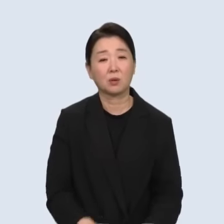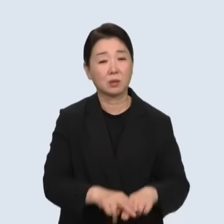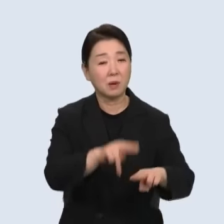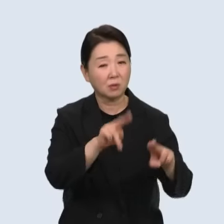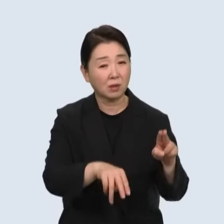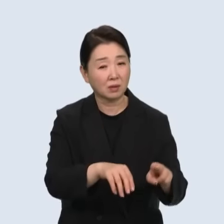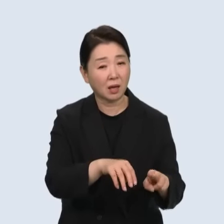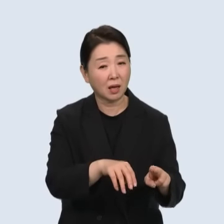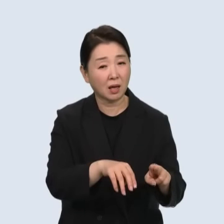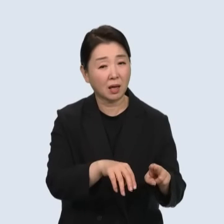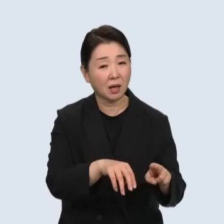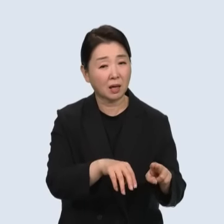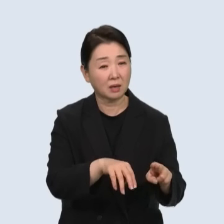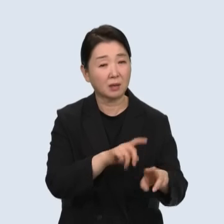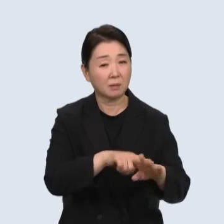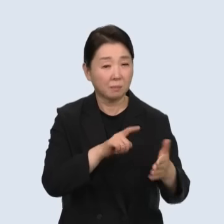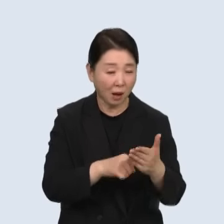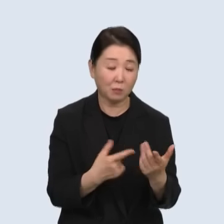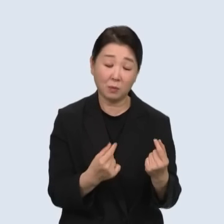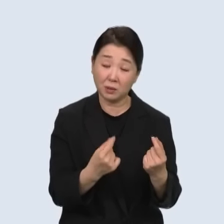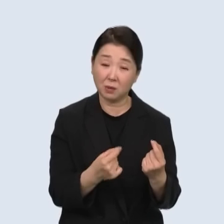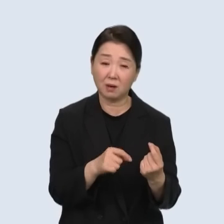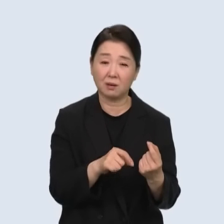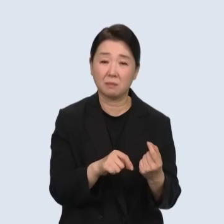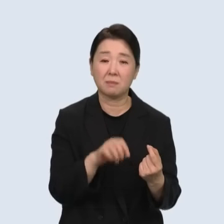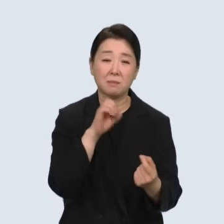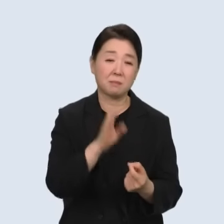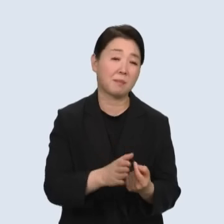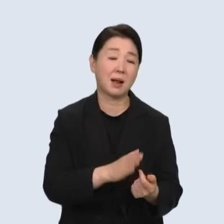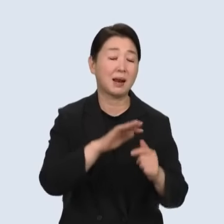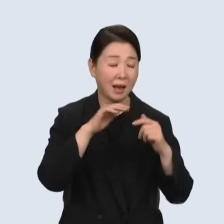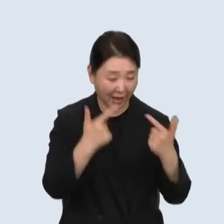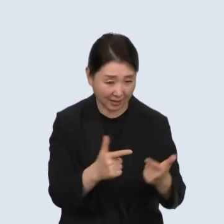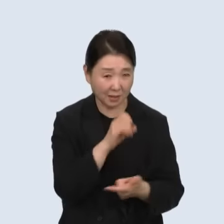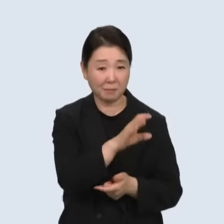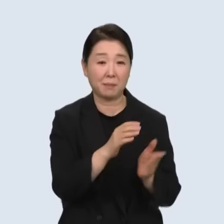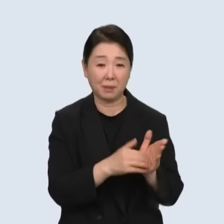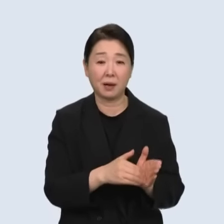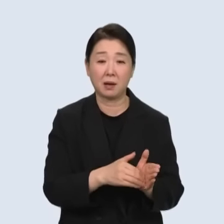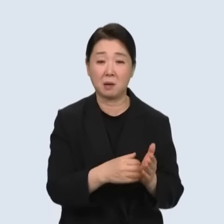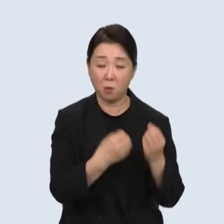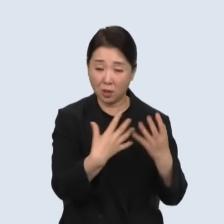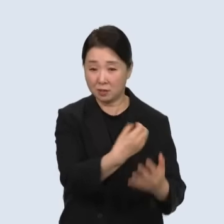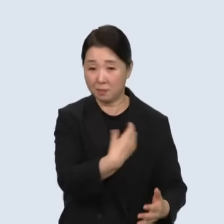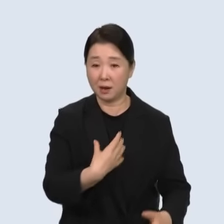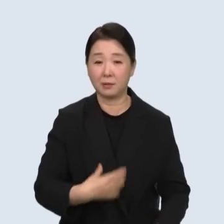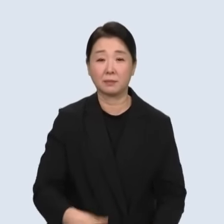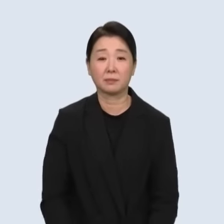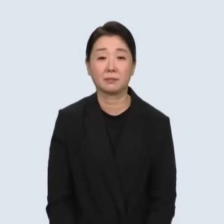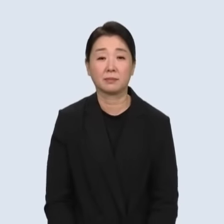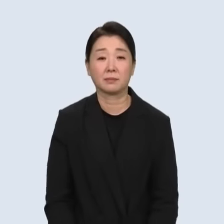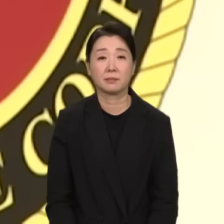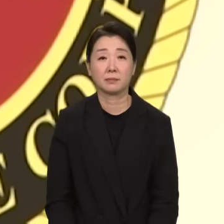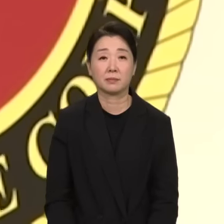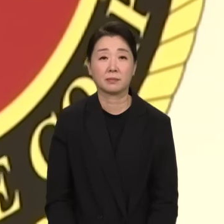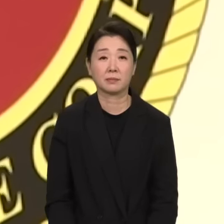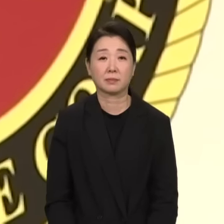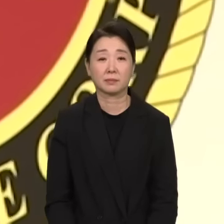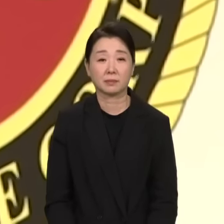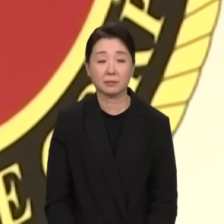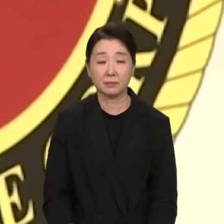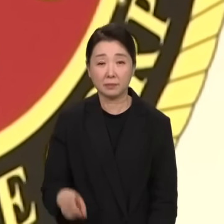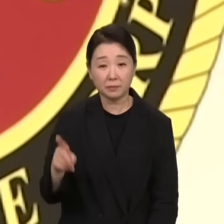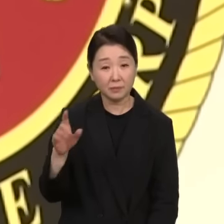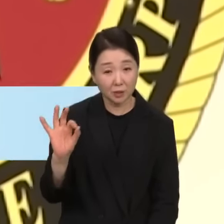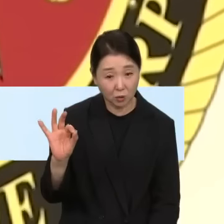이런 얘기는 마음도 그렇고 또 그렇고 그런 얘기는 아니다라고 얘기는 정확히 얘기를 하더라고. 송